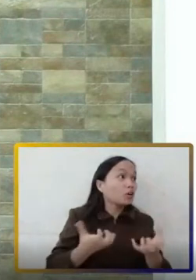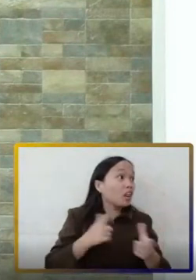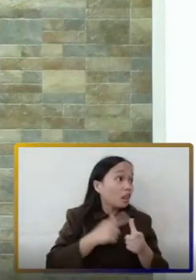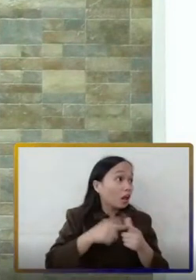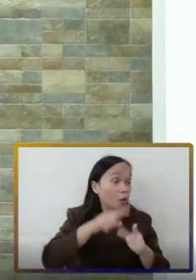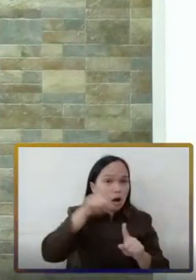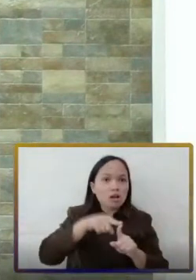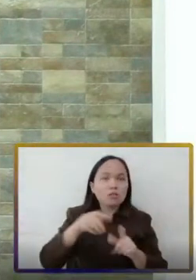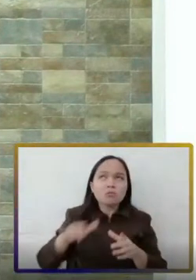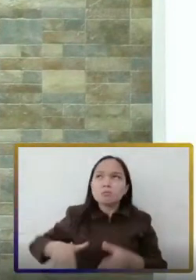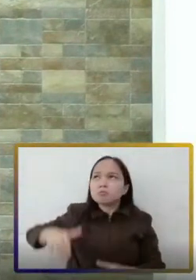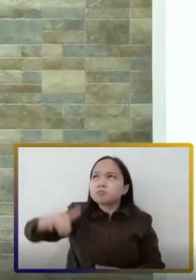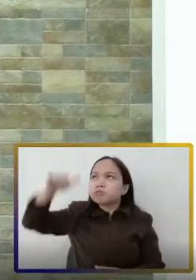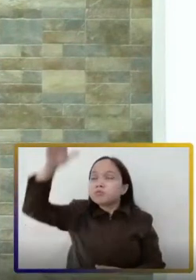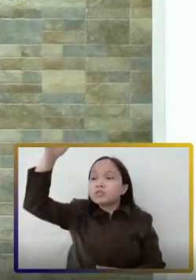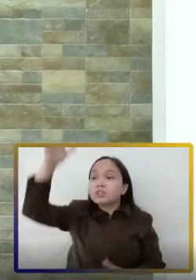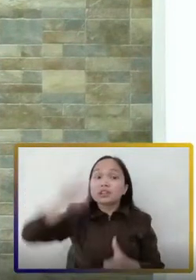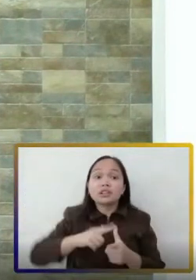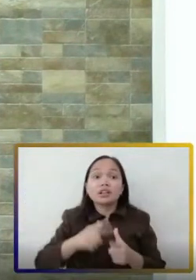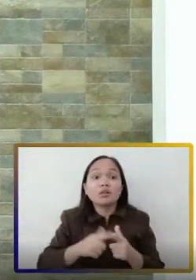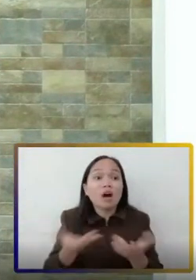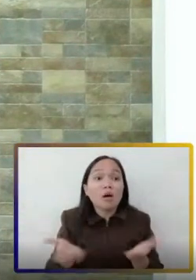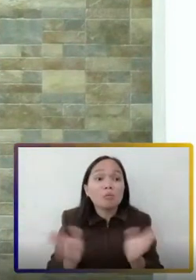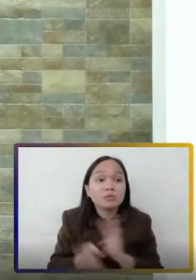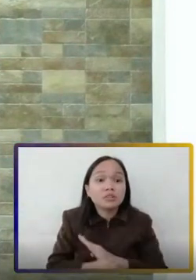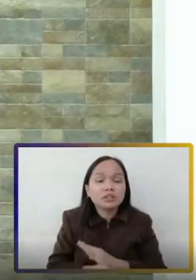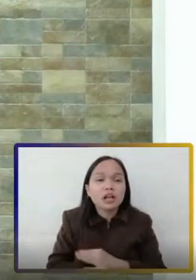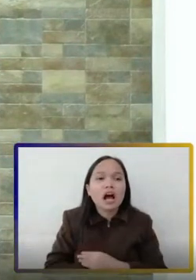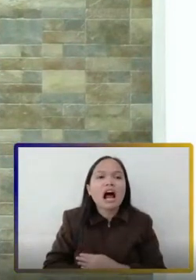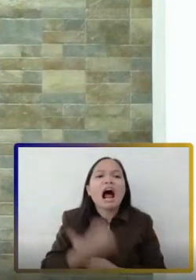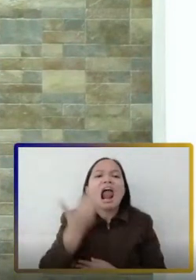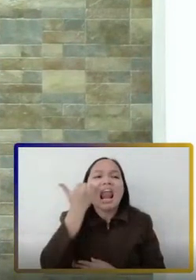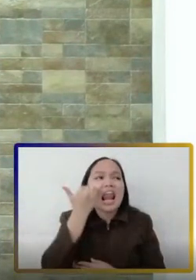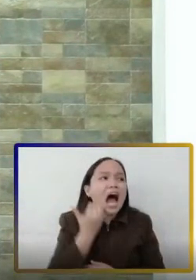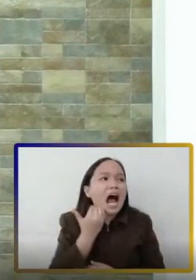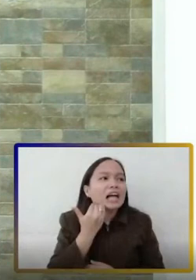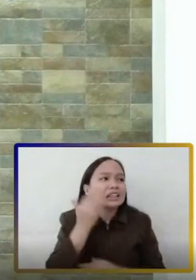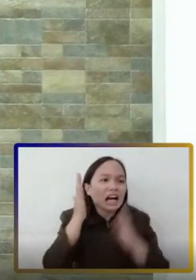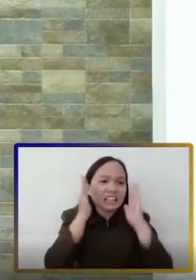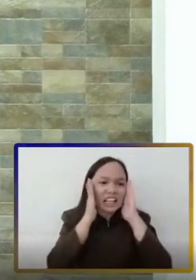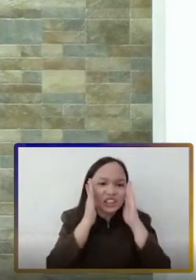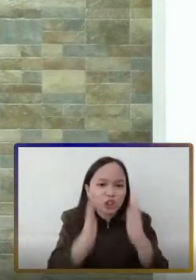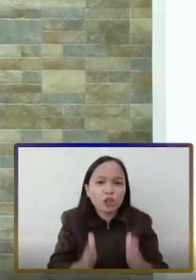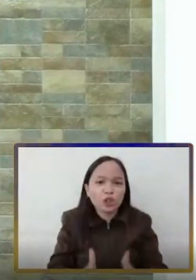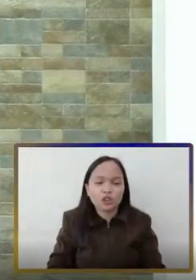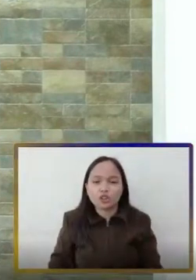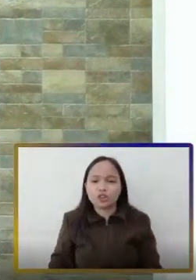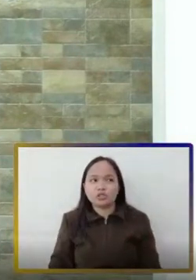hindi mo nakuha doon, ang tawag doon ay kulang sa pansin.